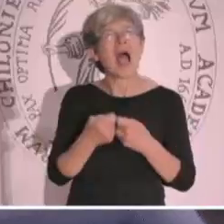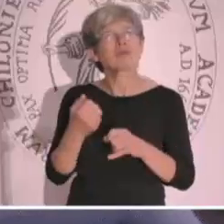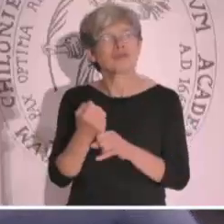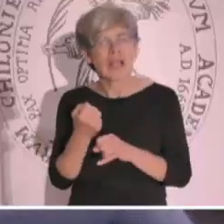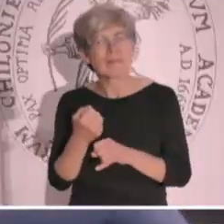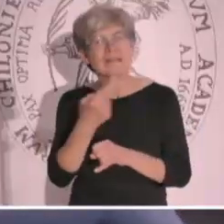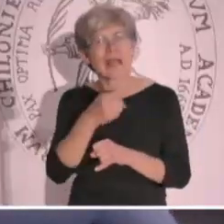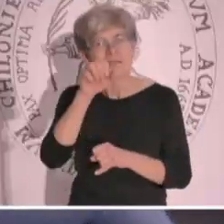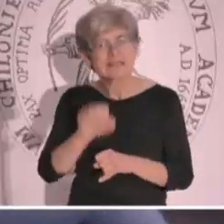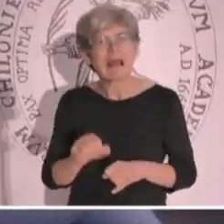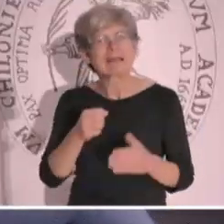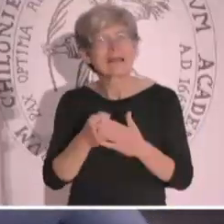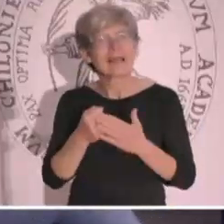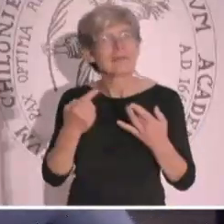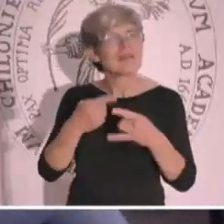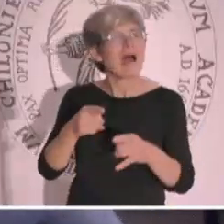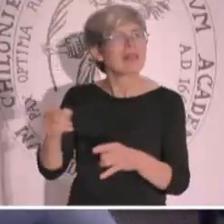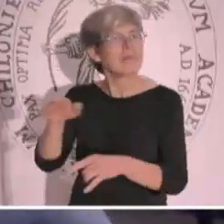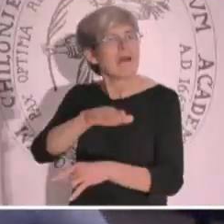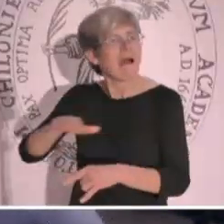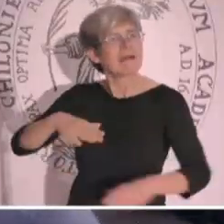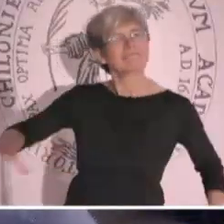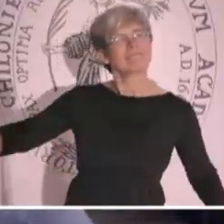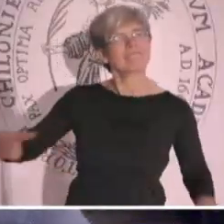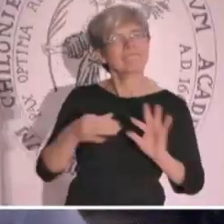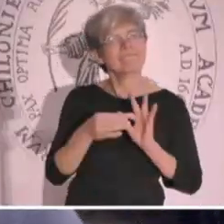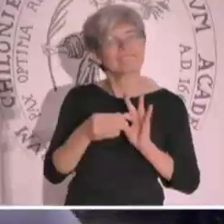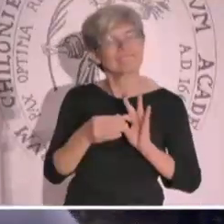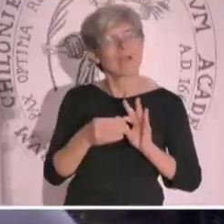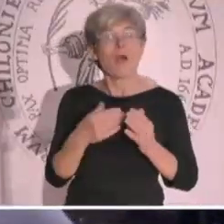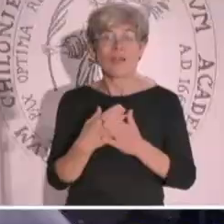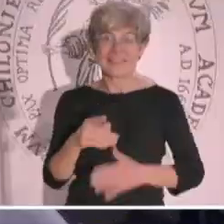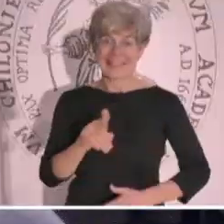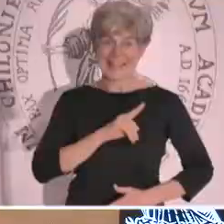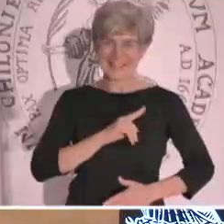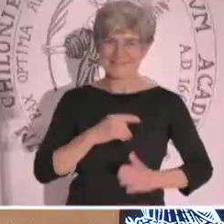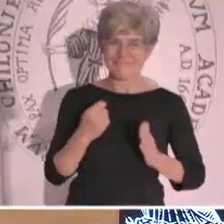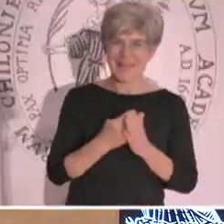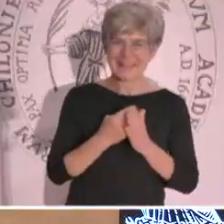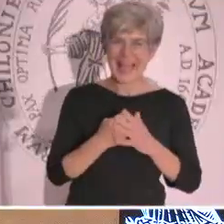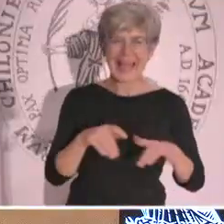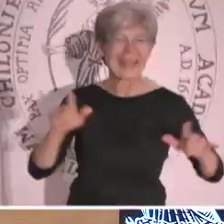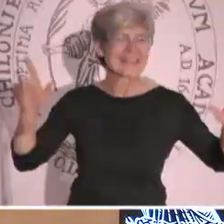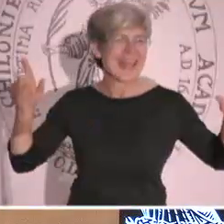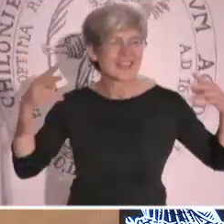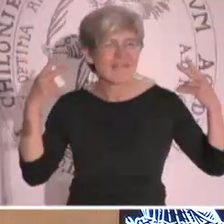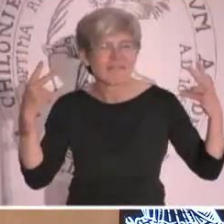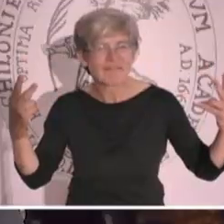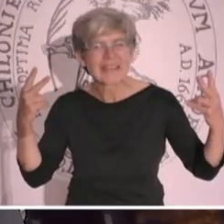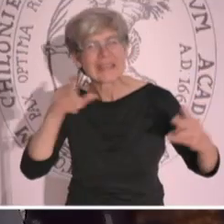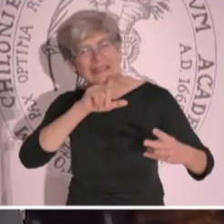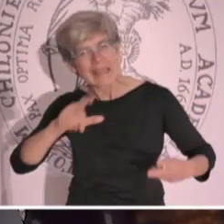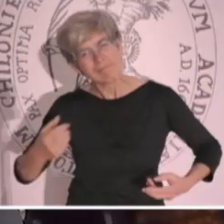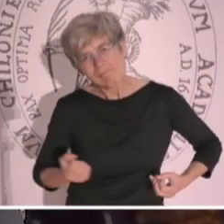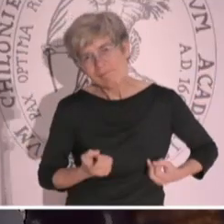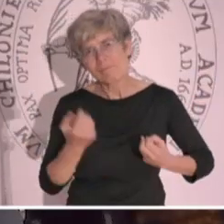einen Beitrag zu liefern, natürlich aus technologischer Sicht, zu ganz wichtigen gesellschaftlich relevanten Fragen. Stichwort hierzu nochmal